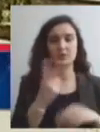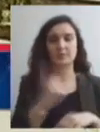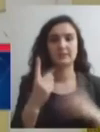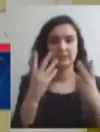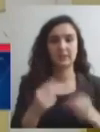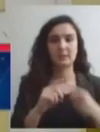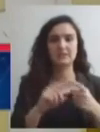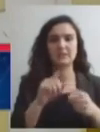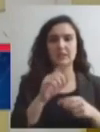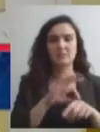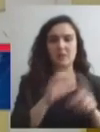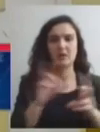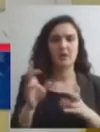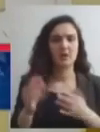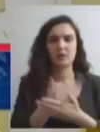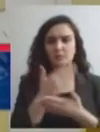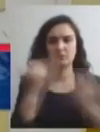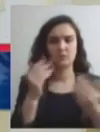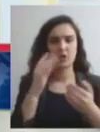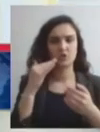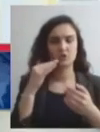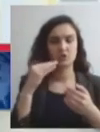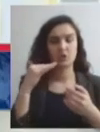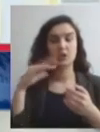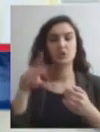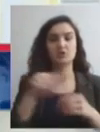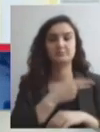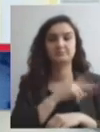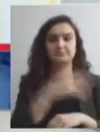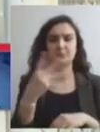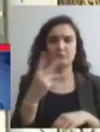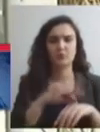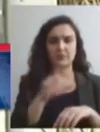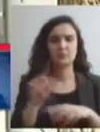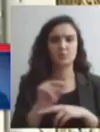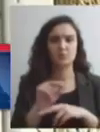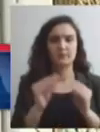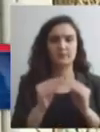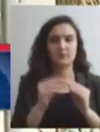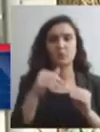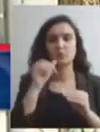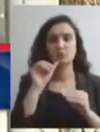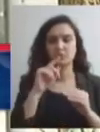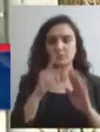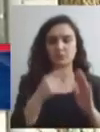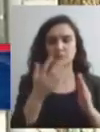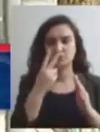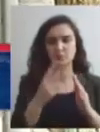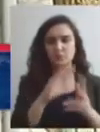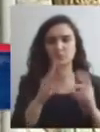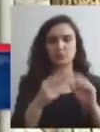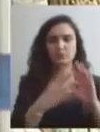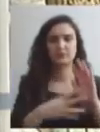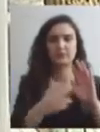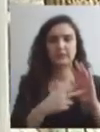ინფიცირების ახალი შემთხვევა არ ფიქსირდება აჭარაში. კლინიკა მედელფაში კი კვლავ 2 პაციენტს მკურნალობენ. გუშინდელი აღებული 98